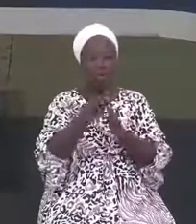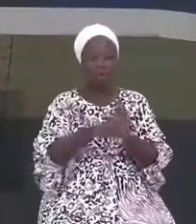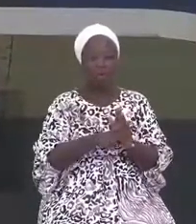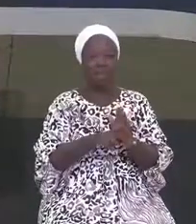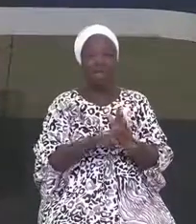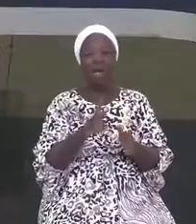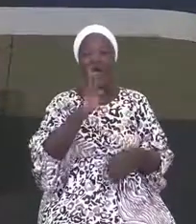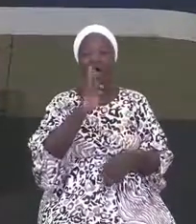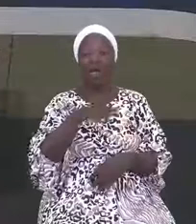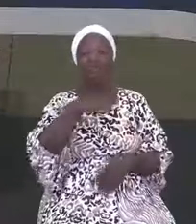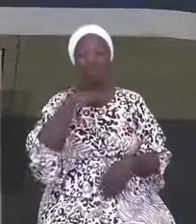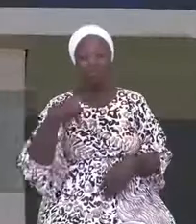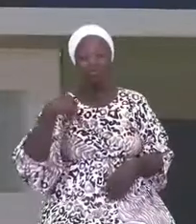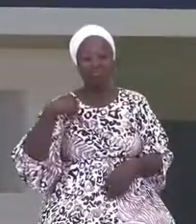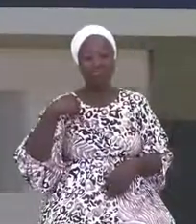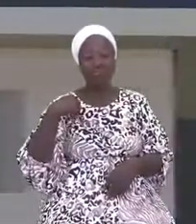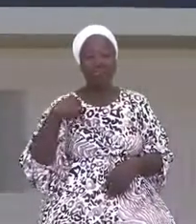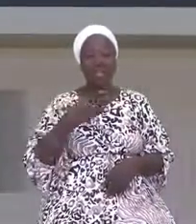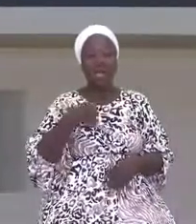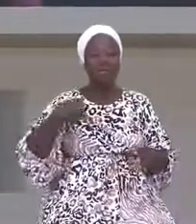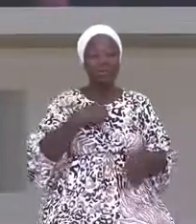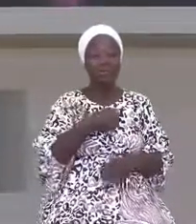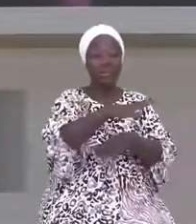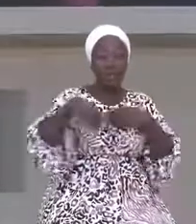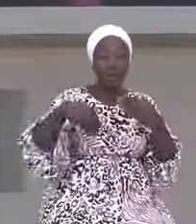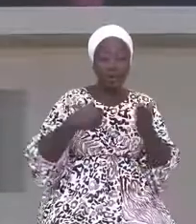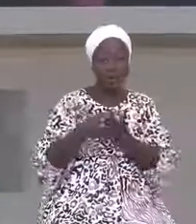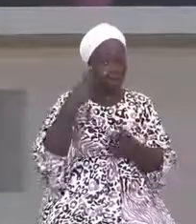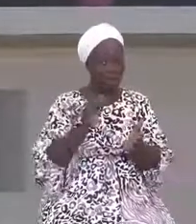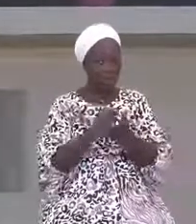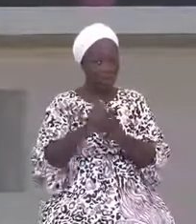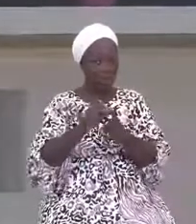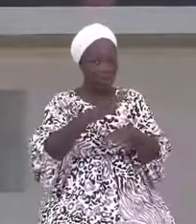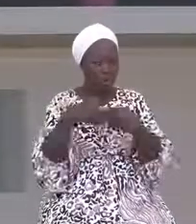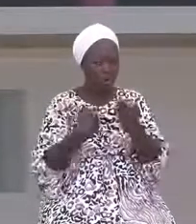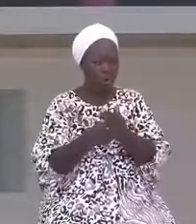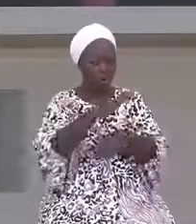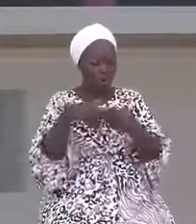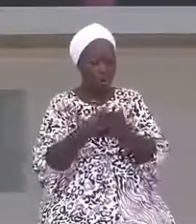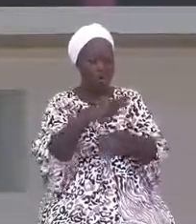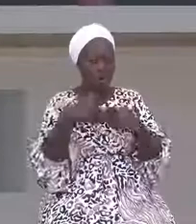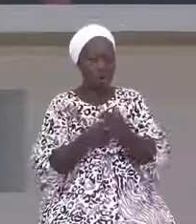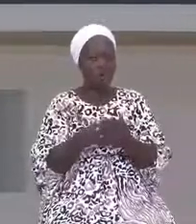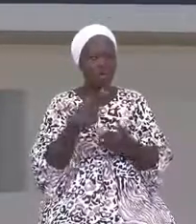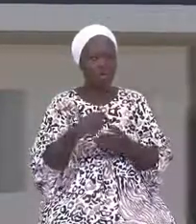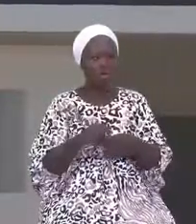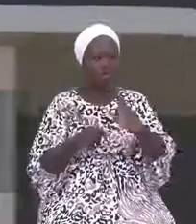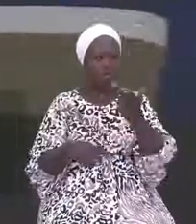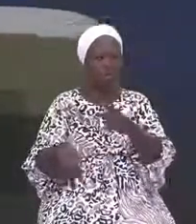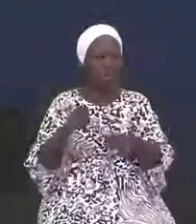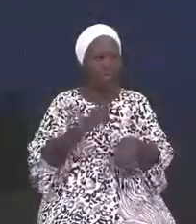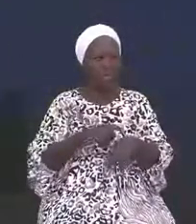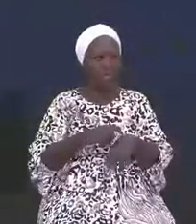souillé. Nous sommes tous flétris, vous voyez cela, nous sommes tous la troisième fois, nous sommes